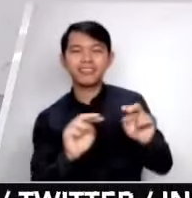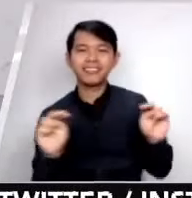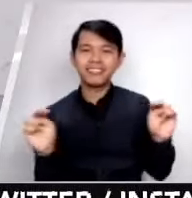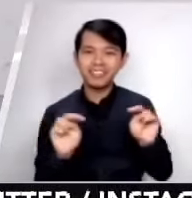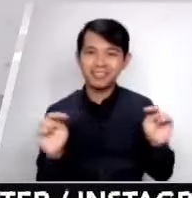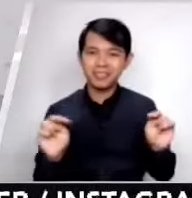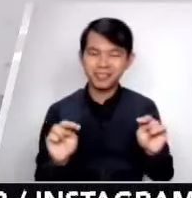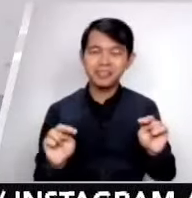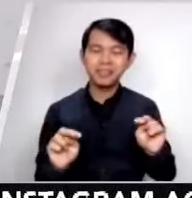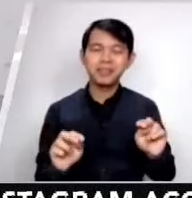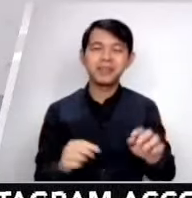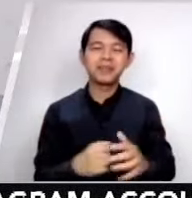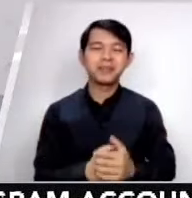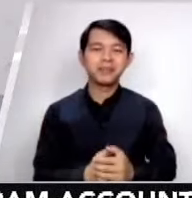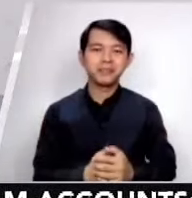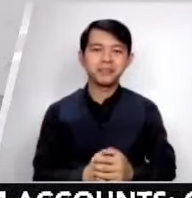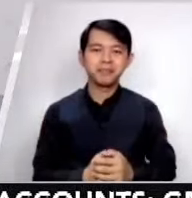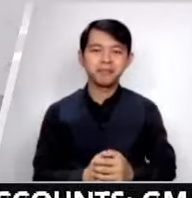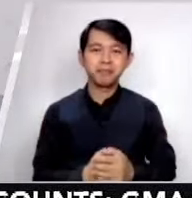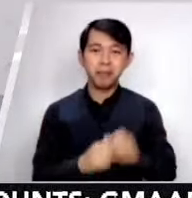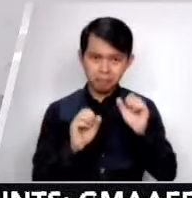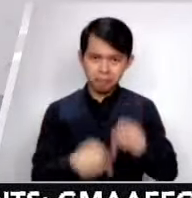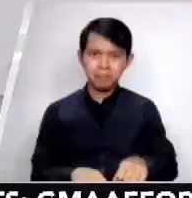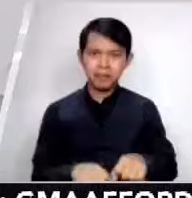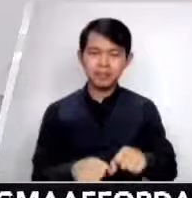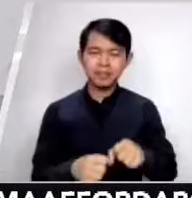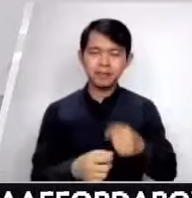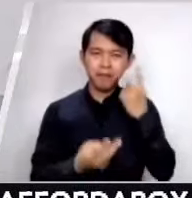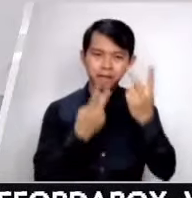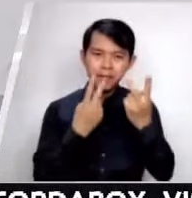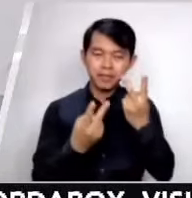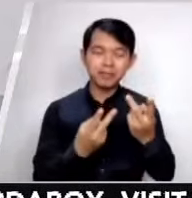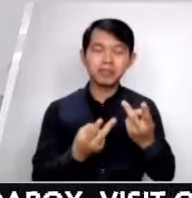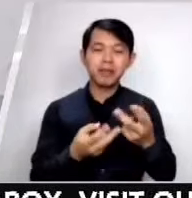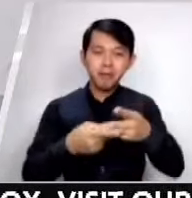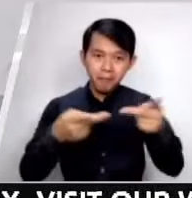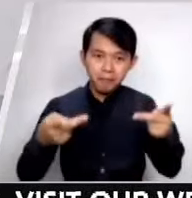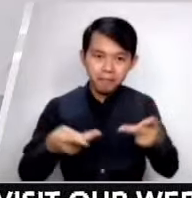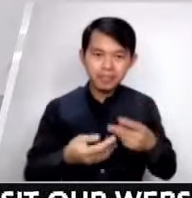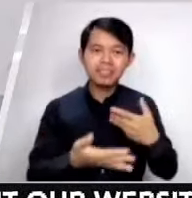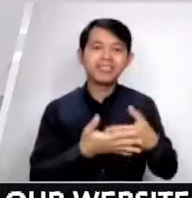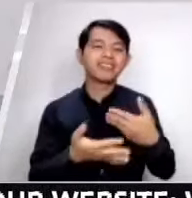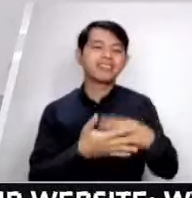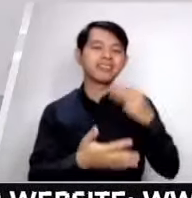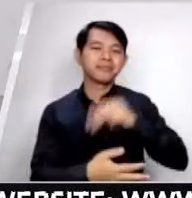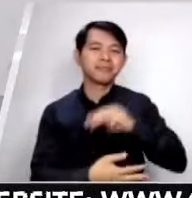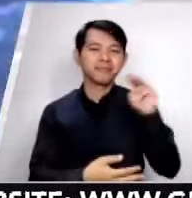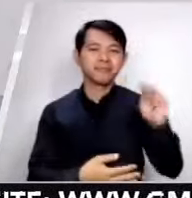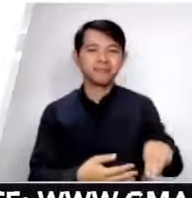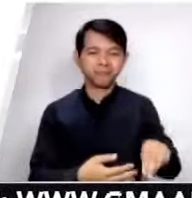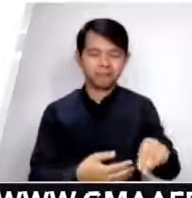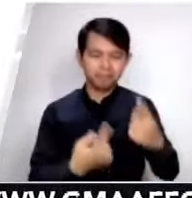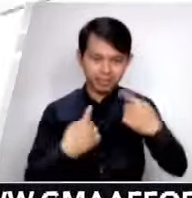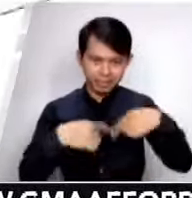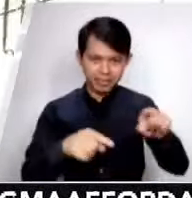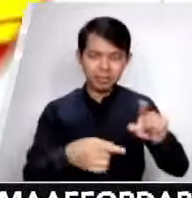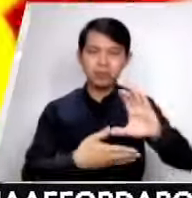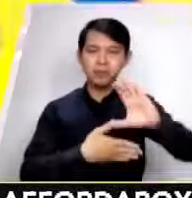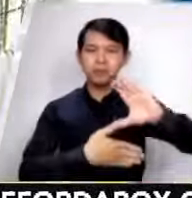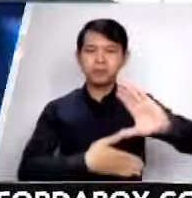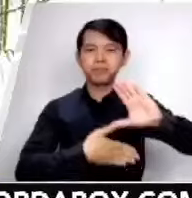pwedeng puntahan na malapit lang sa Metro Manila. G tayo sa Zambales, sa report ni Oscar Oida.